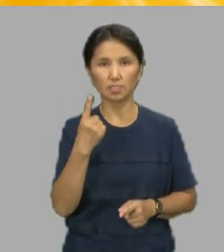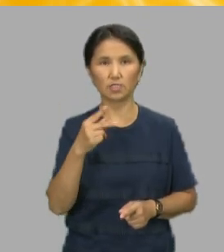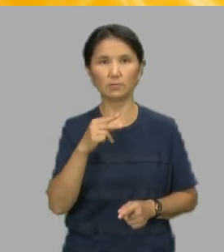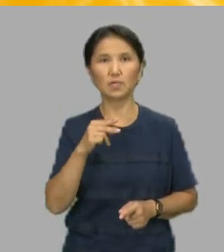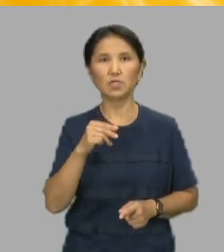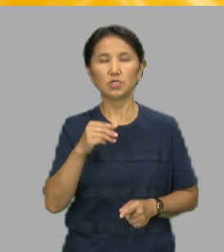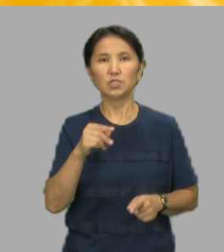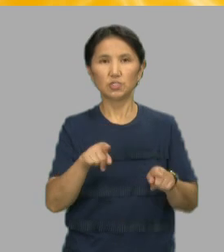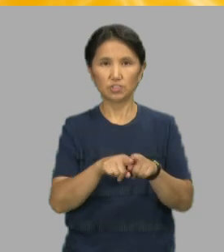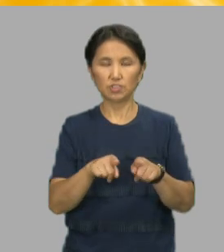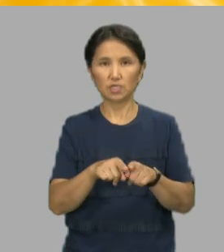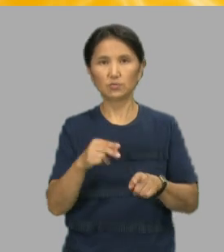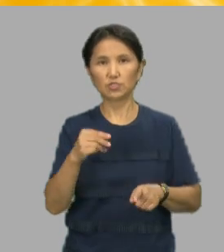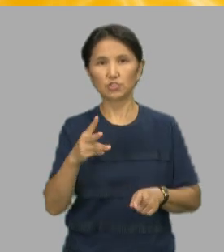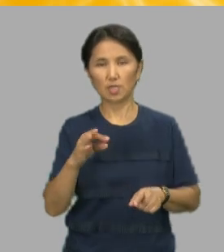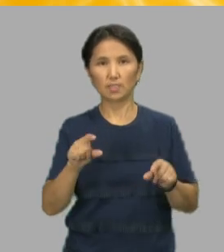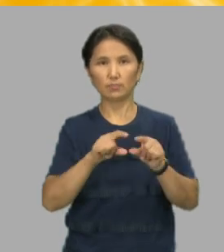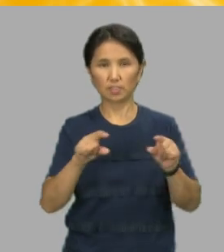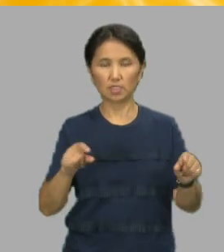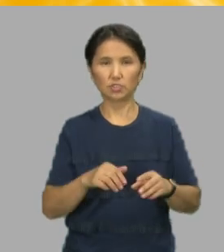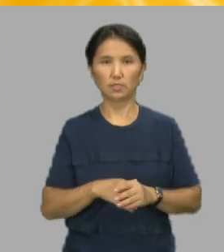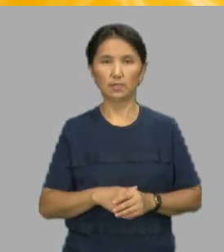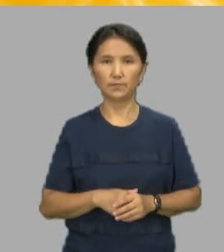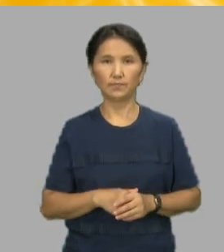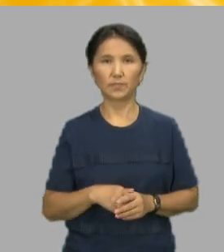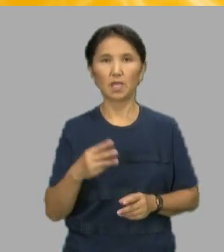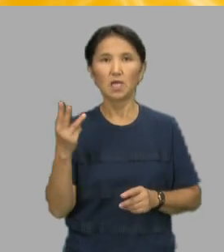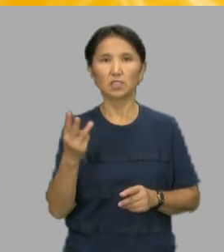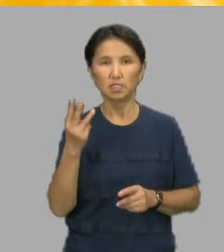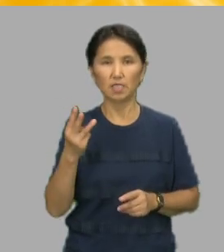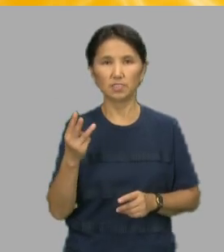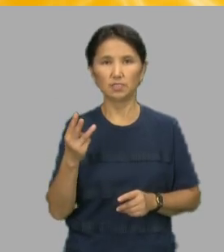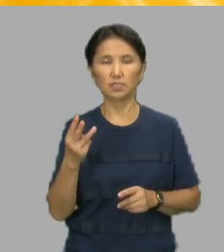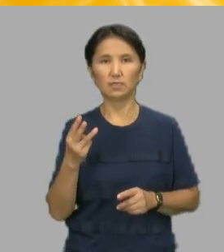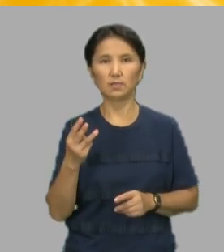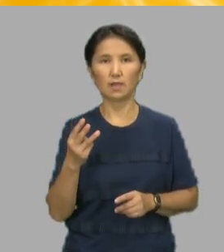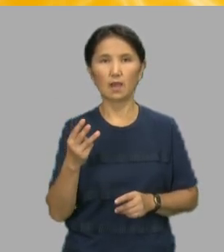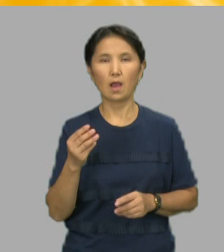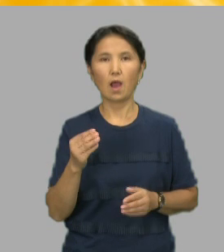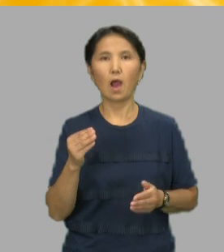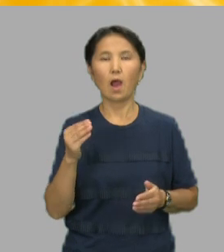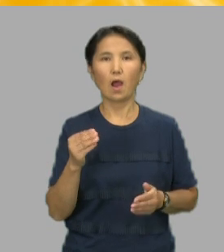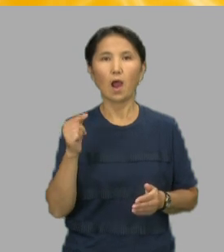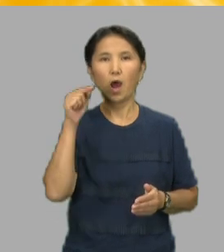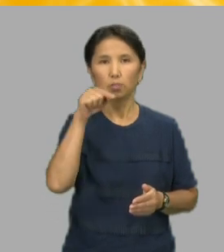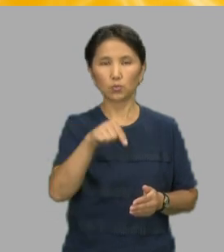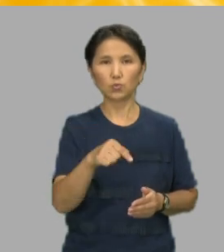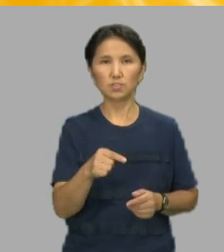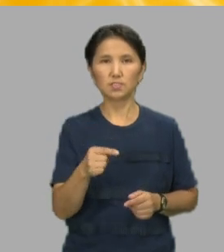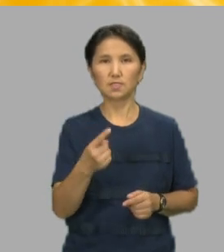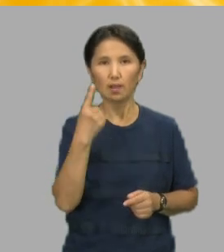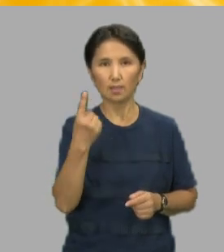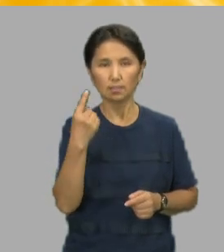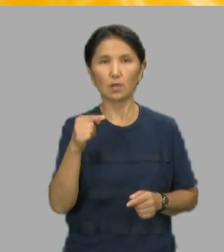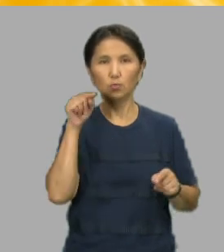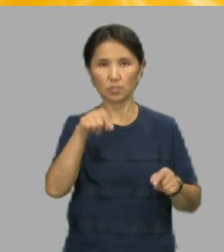одним и тем же членом предложения. Третий признак – относится к одному и тому